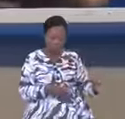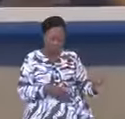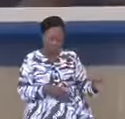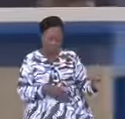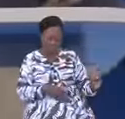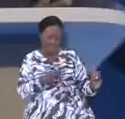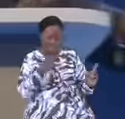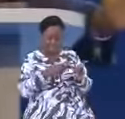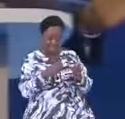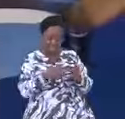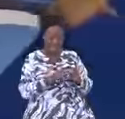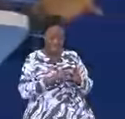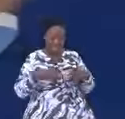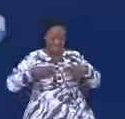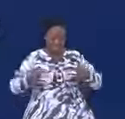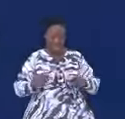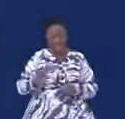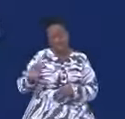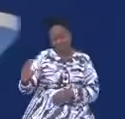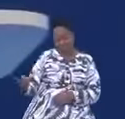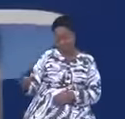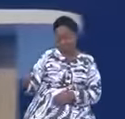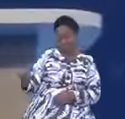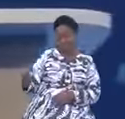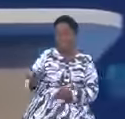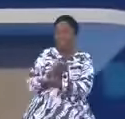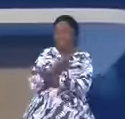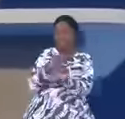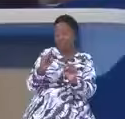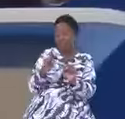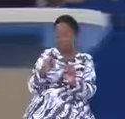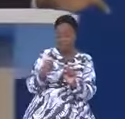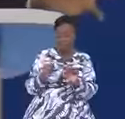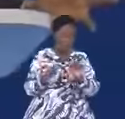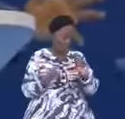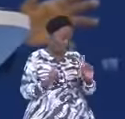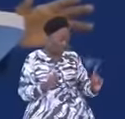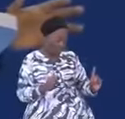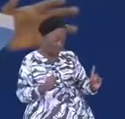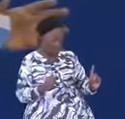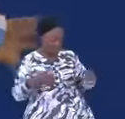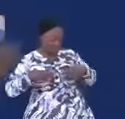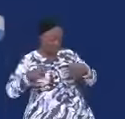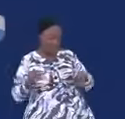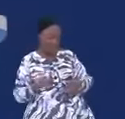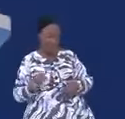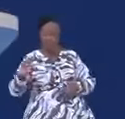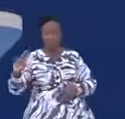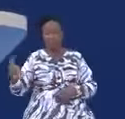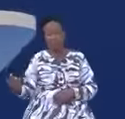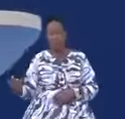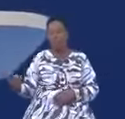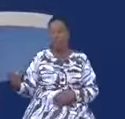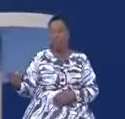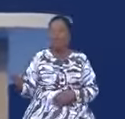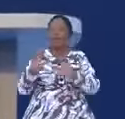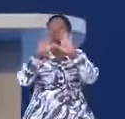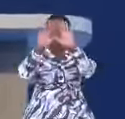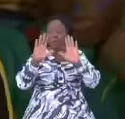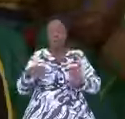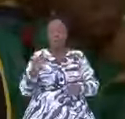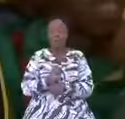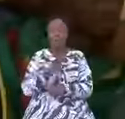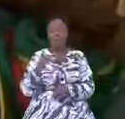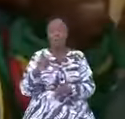le salut premièrement la guérison ensuite milad de guérison pour toi miracle de